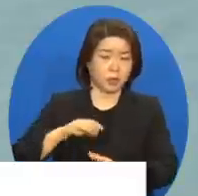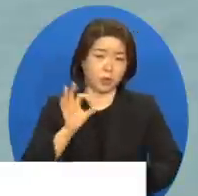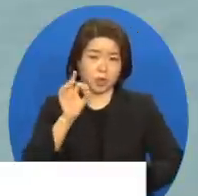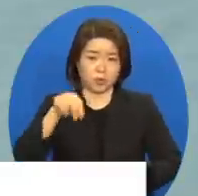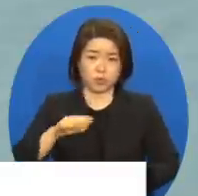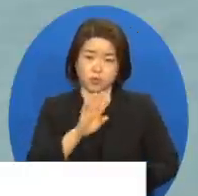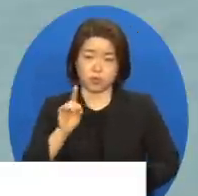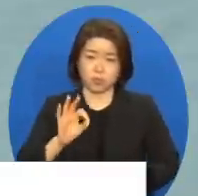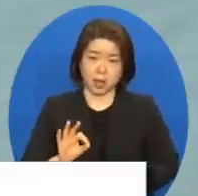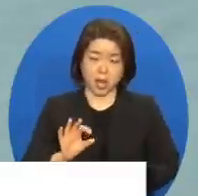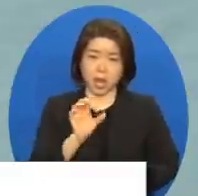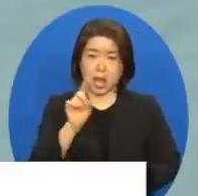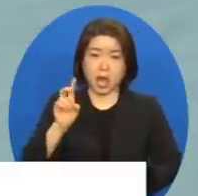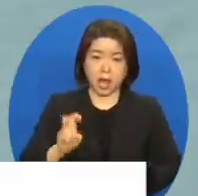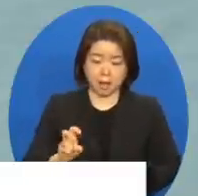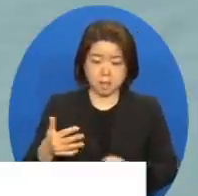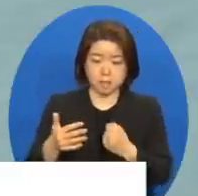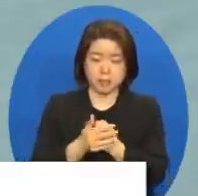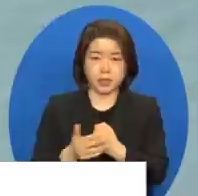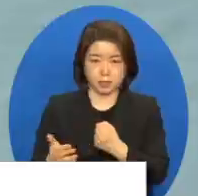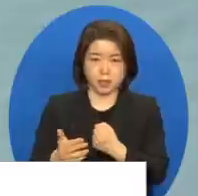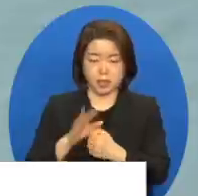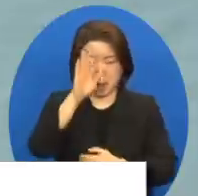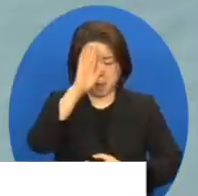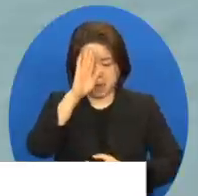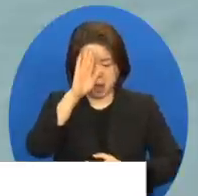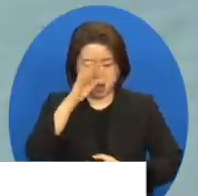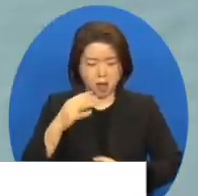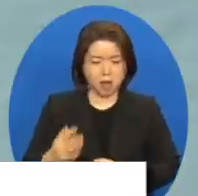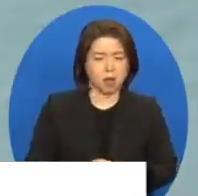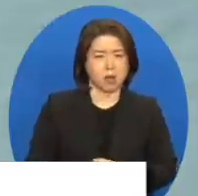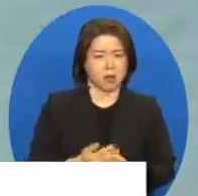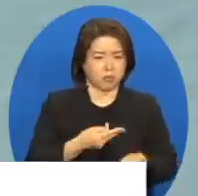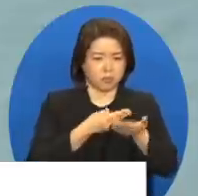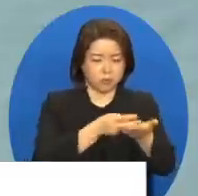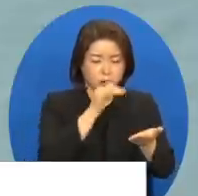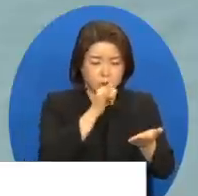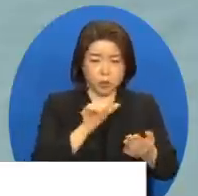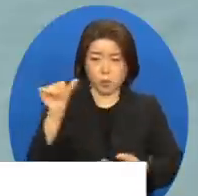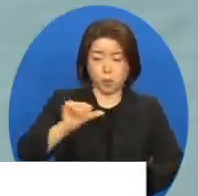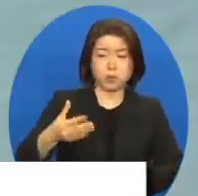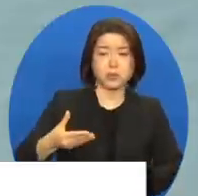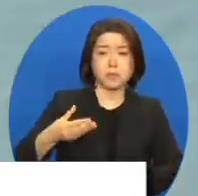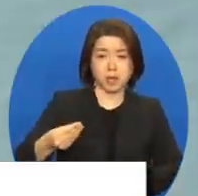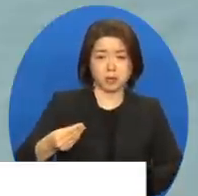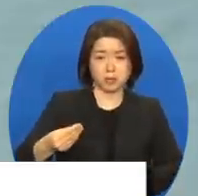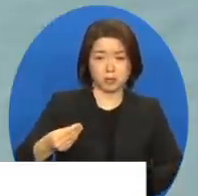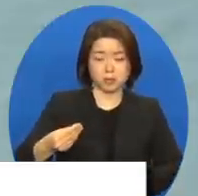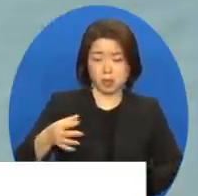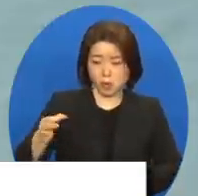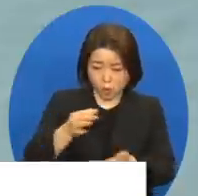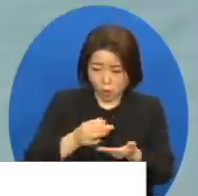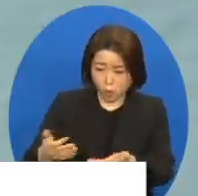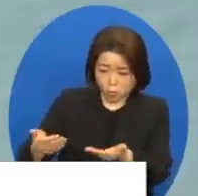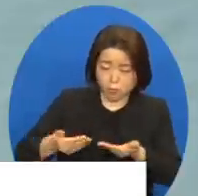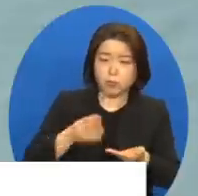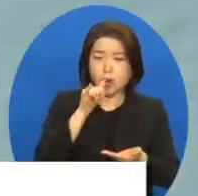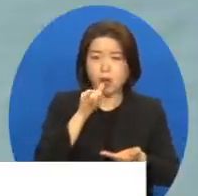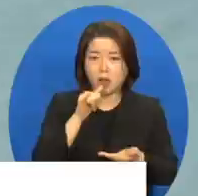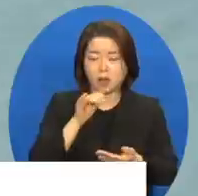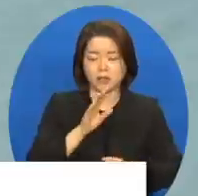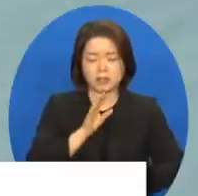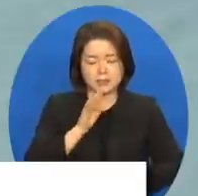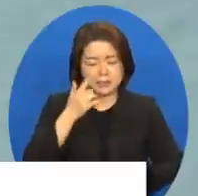유방암으로 지금 투병하고 계신 분이 5천만 원의 헌금을 가져오셨어요. 진짜 부모의